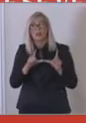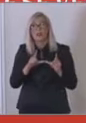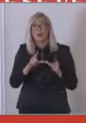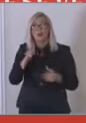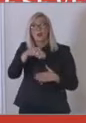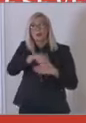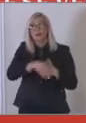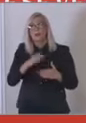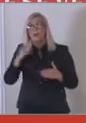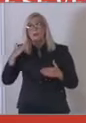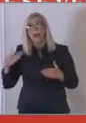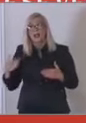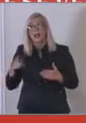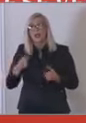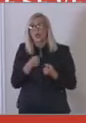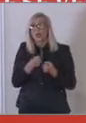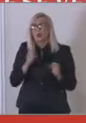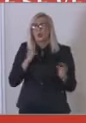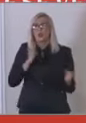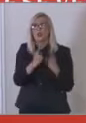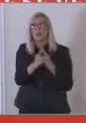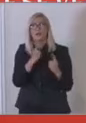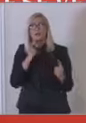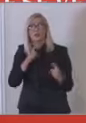Bashkimit Evropian në Ballkanin Perëndimor,